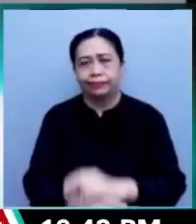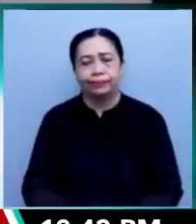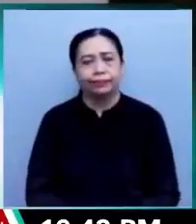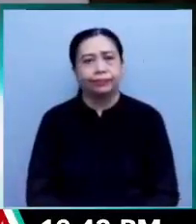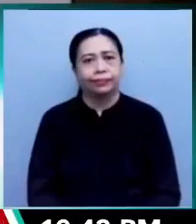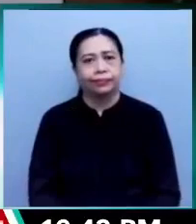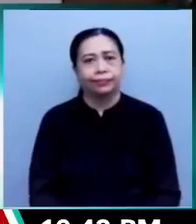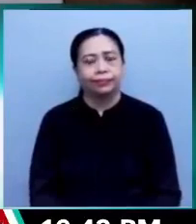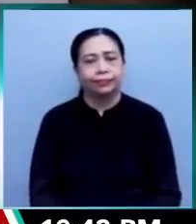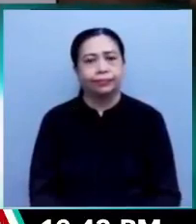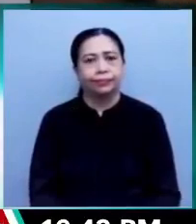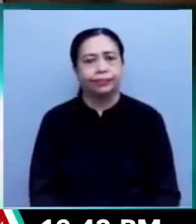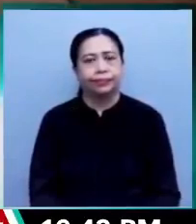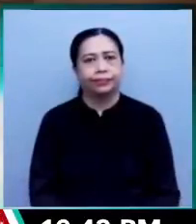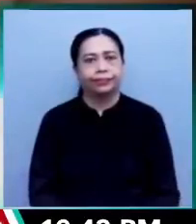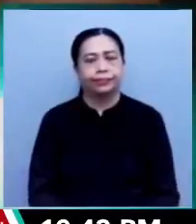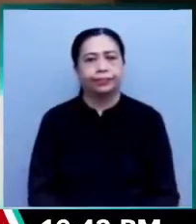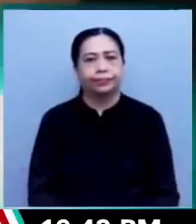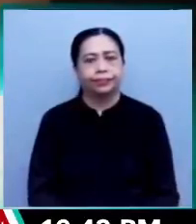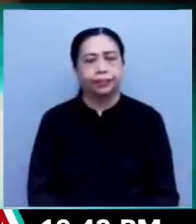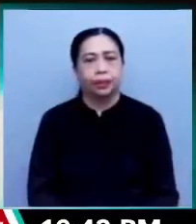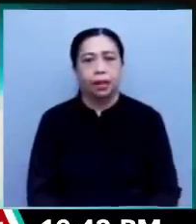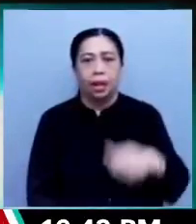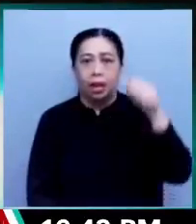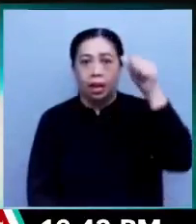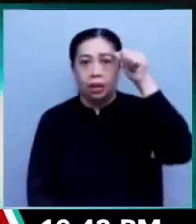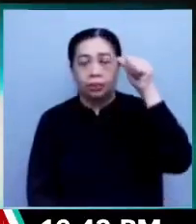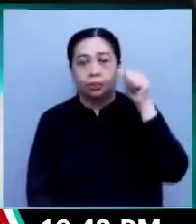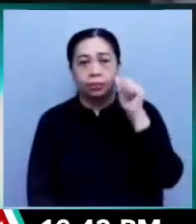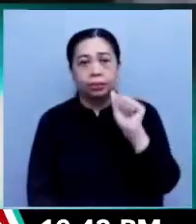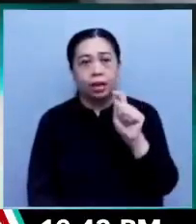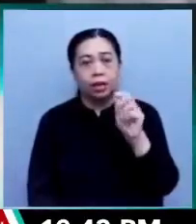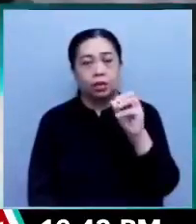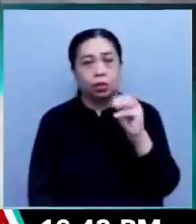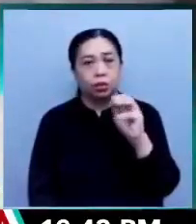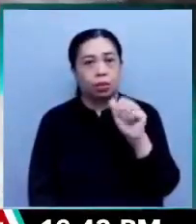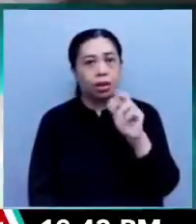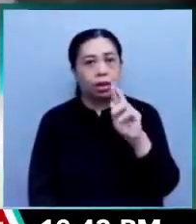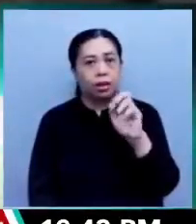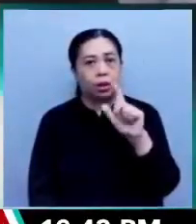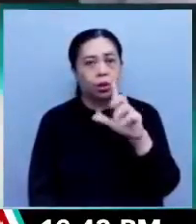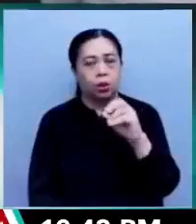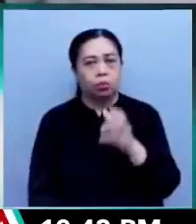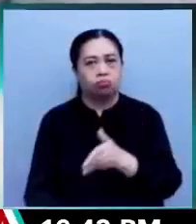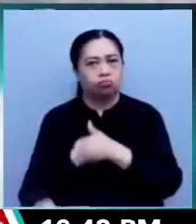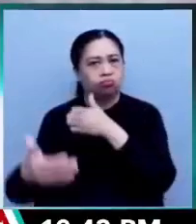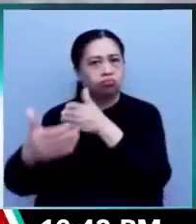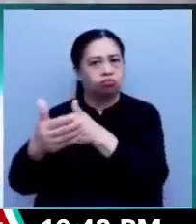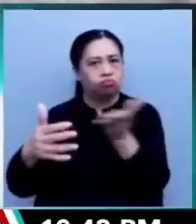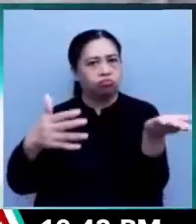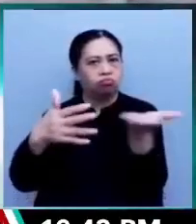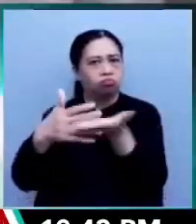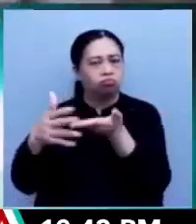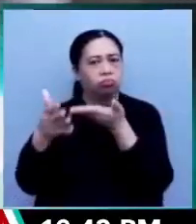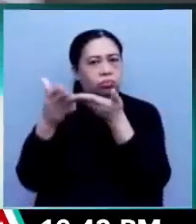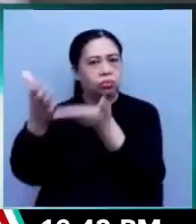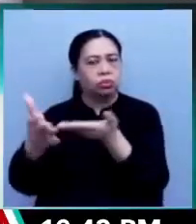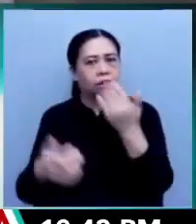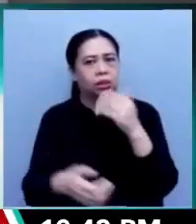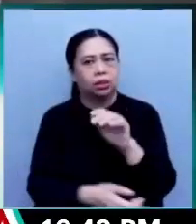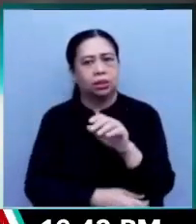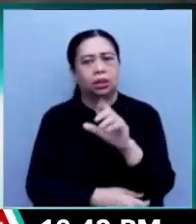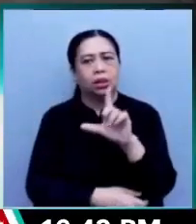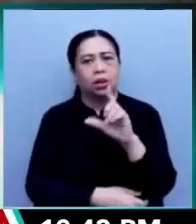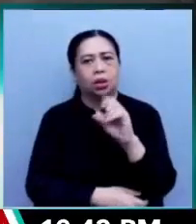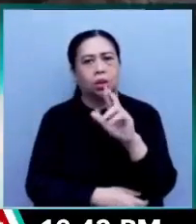Ato Maraulio, naghain ng 2 million peso civil complaint laban kay dating Communications Undersecretary Lorraine Badoy at